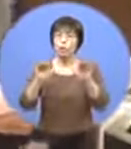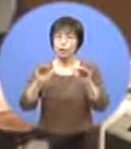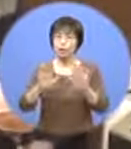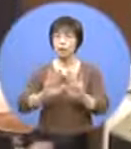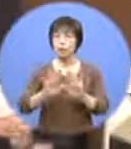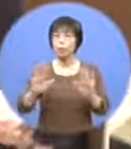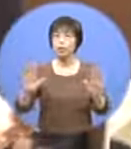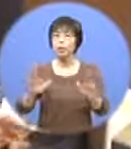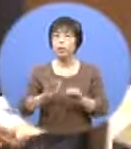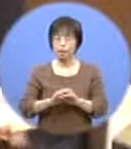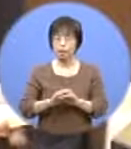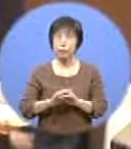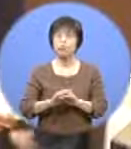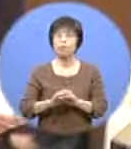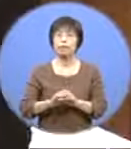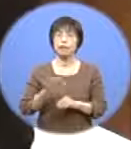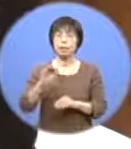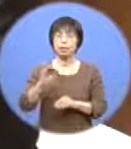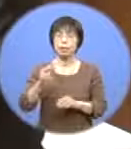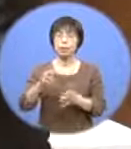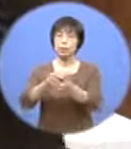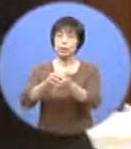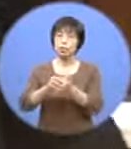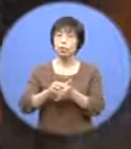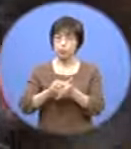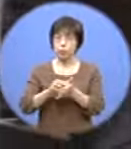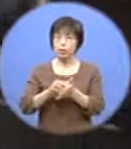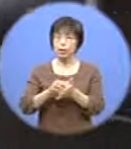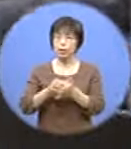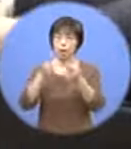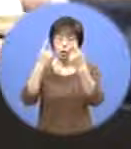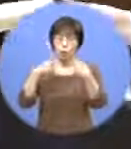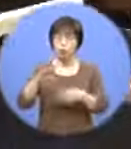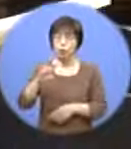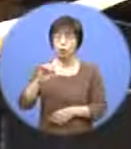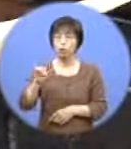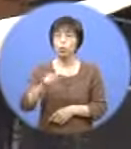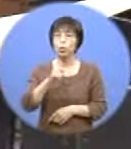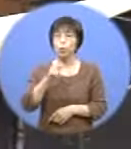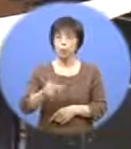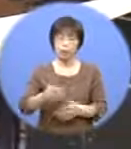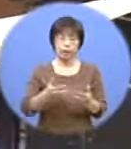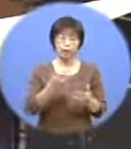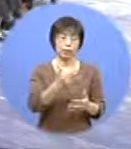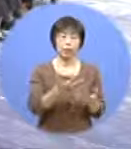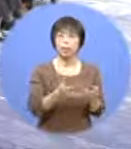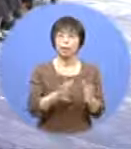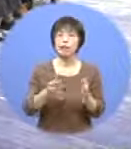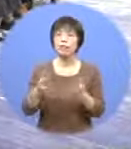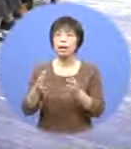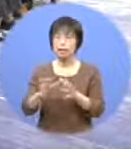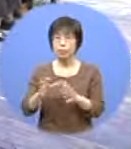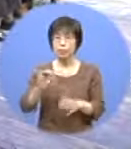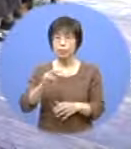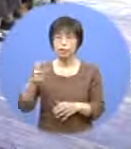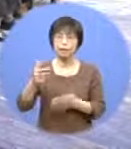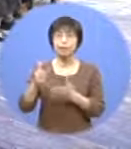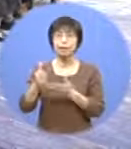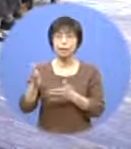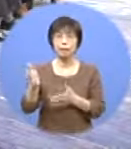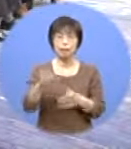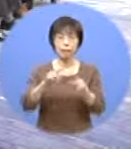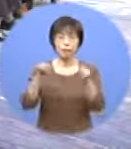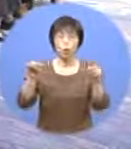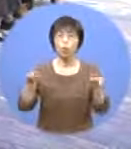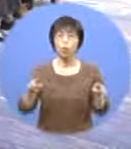が行われ、和歌山県知事表彰を受賞した個人45人と7団体に仁坂知事から表彰